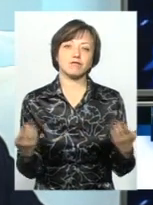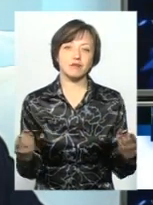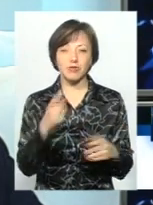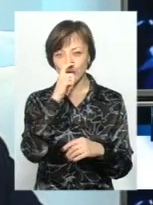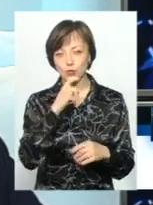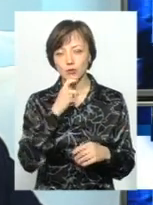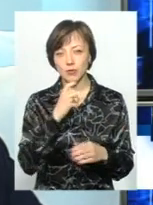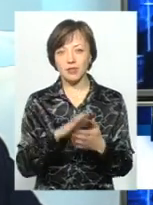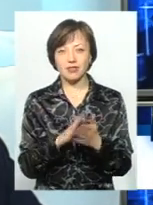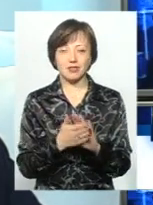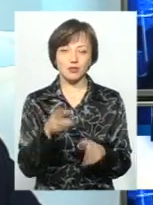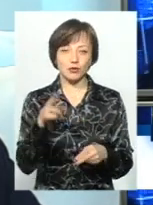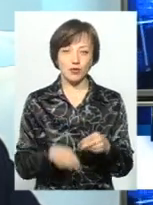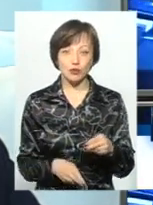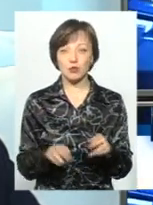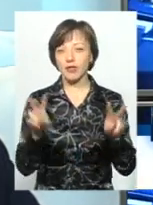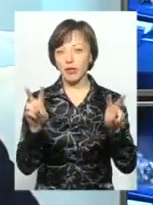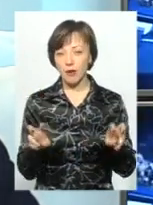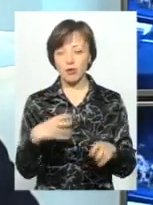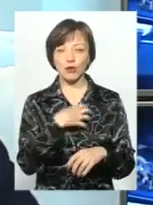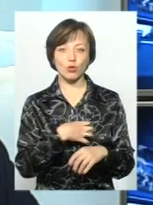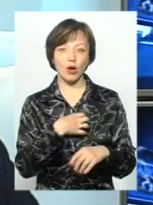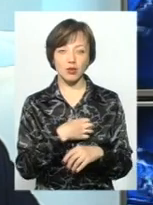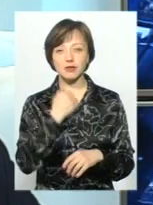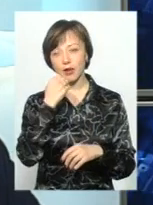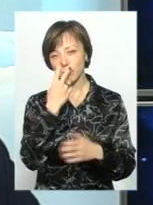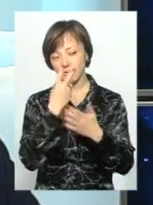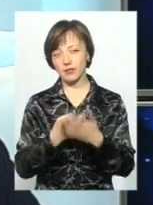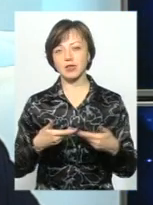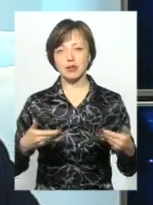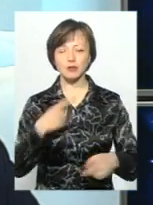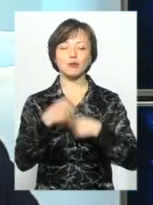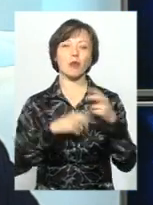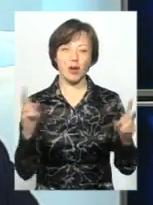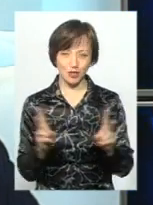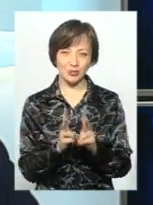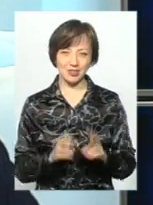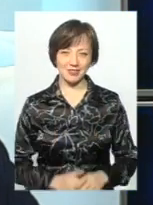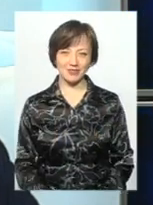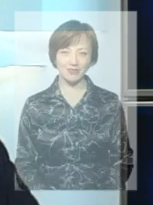незрозумілої, насправді ми завершимо, тому що тема дійсно актуальна. Дякую всім, хто дивився. Побачимось.